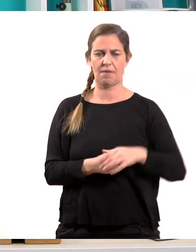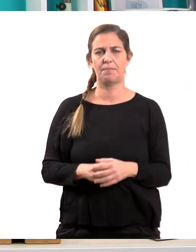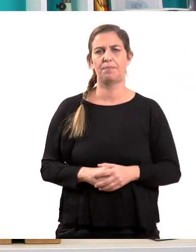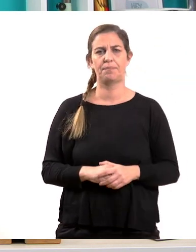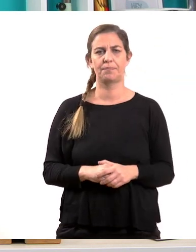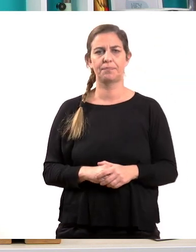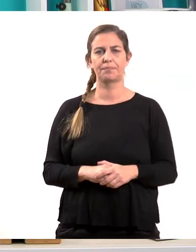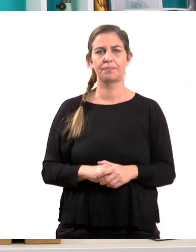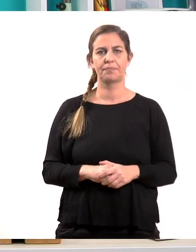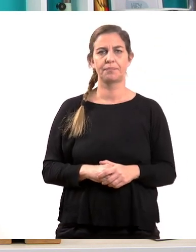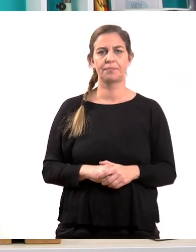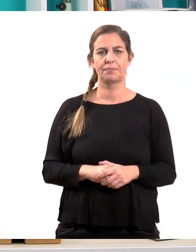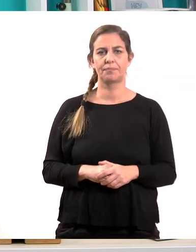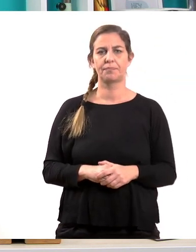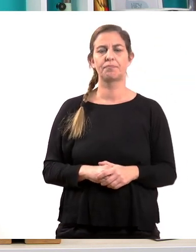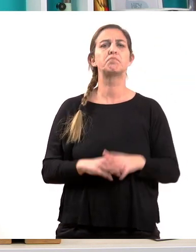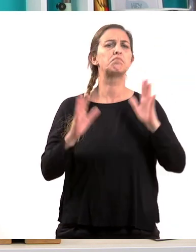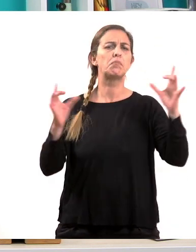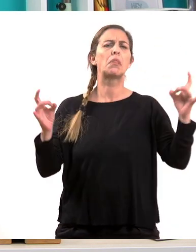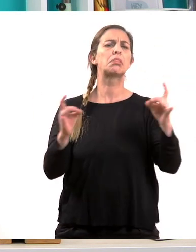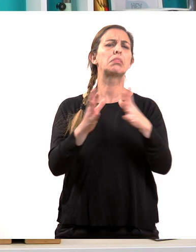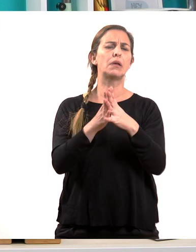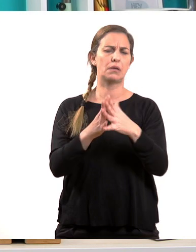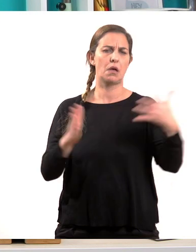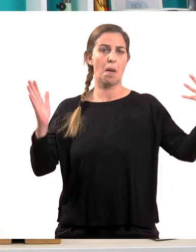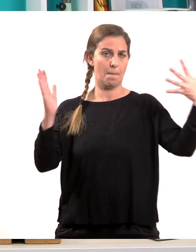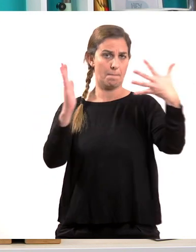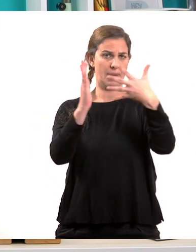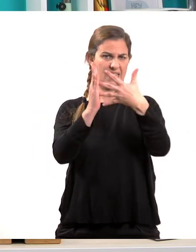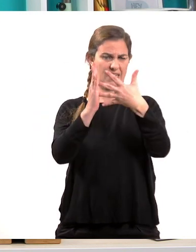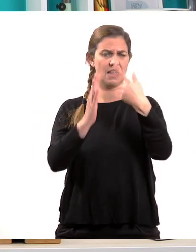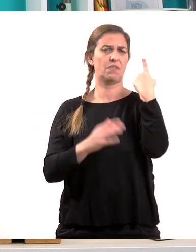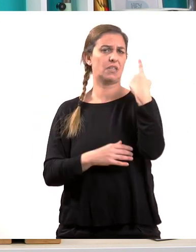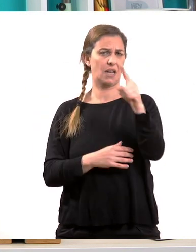μονάδες. Και ας πάρουμε τυχαία το